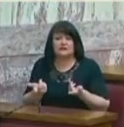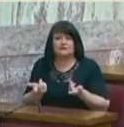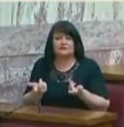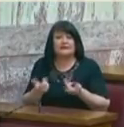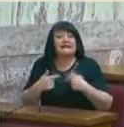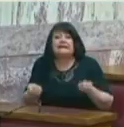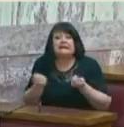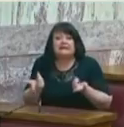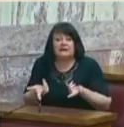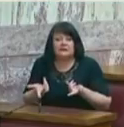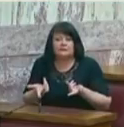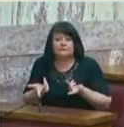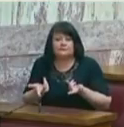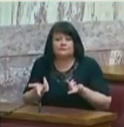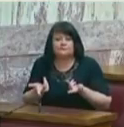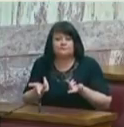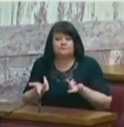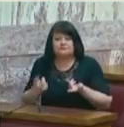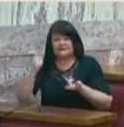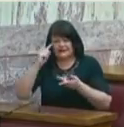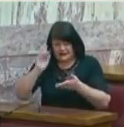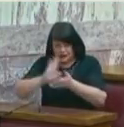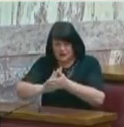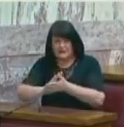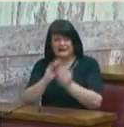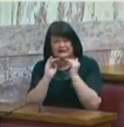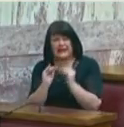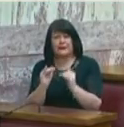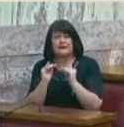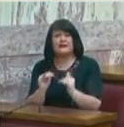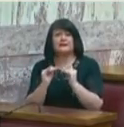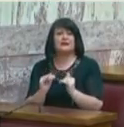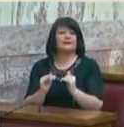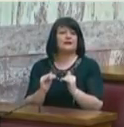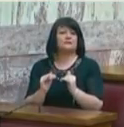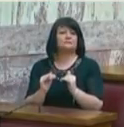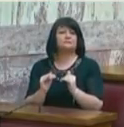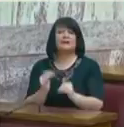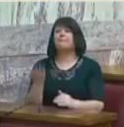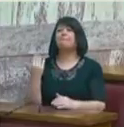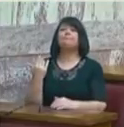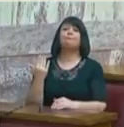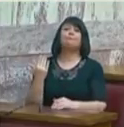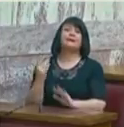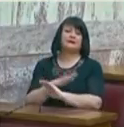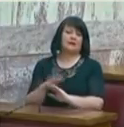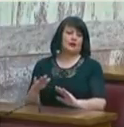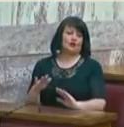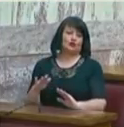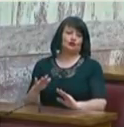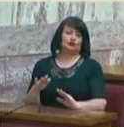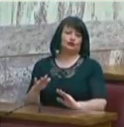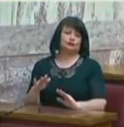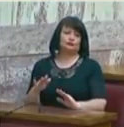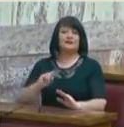εξελίξεις. Είσαστε κολλημένοι στα ίδια που λέγατε πριν ακόμη κλείσει η